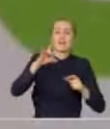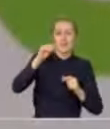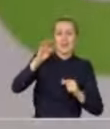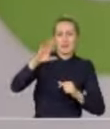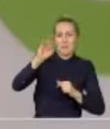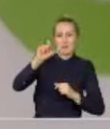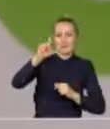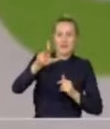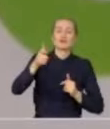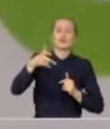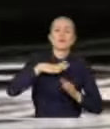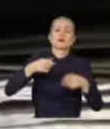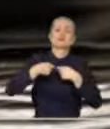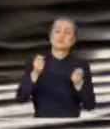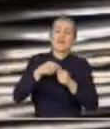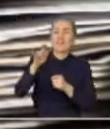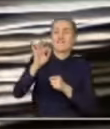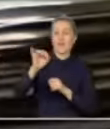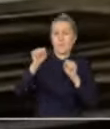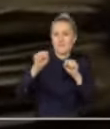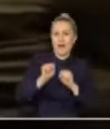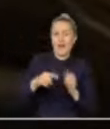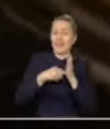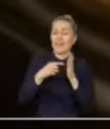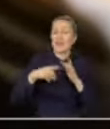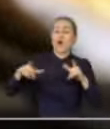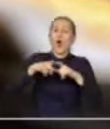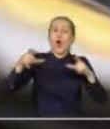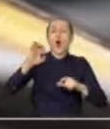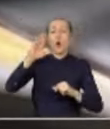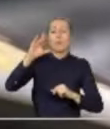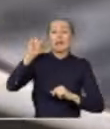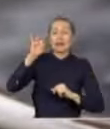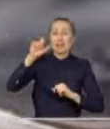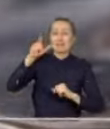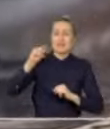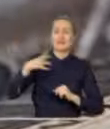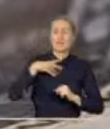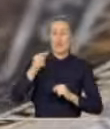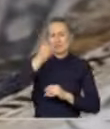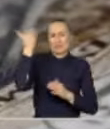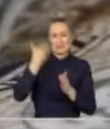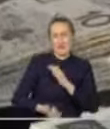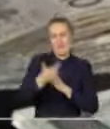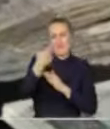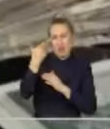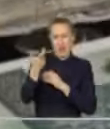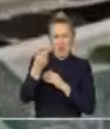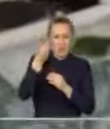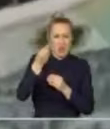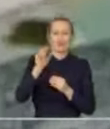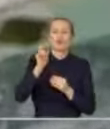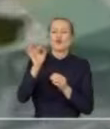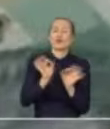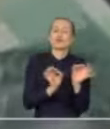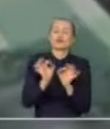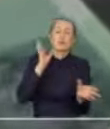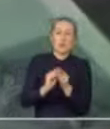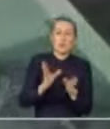które sprzedawał jego bank. Na tych obligacjach tysiące osób straciło oszczędności życia. Aferę próbuje